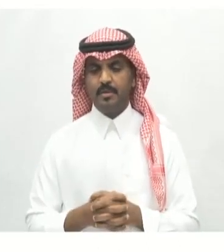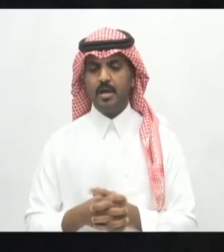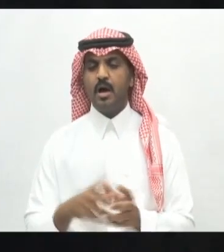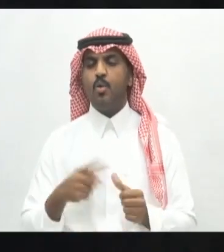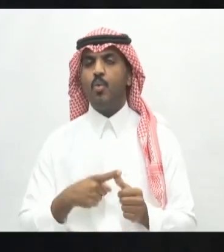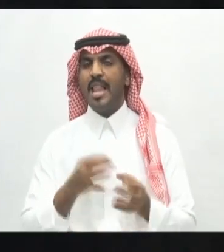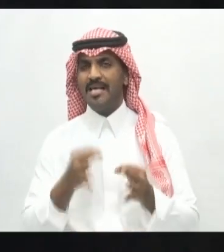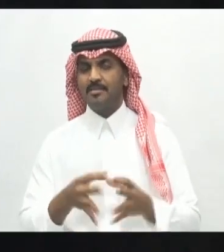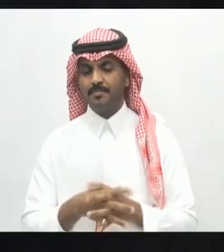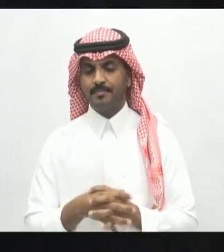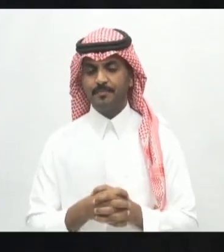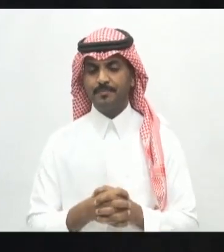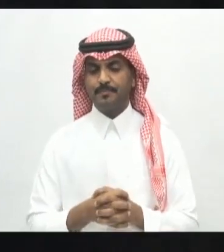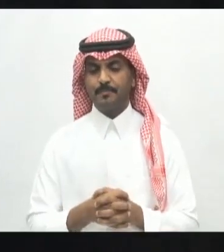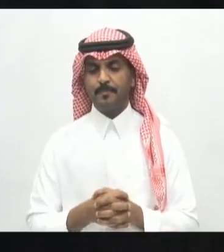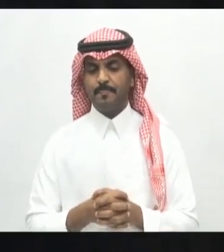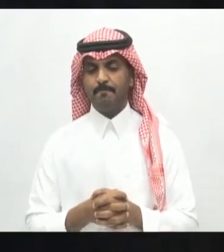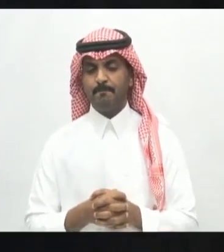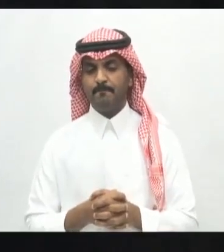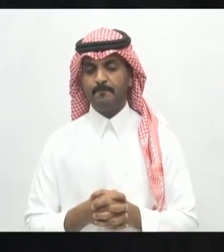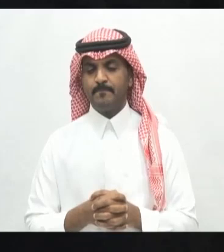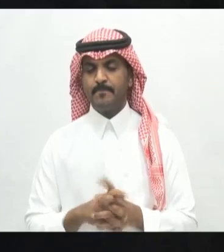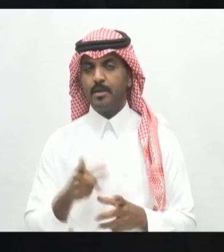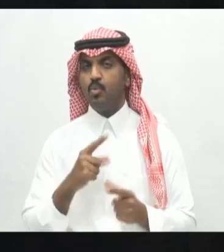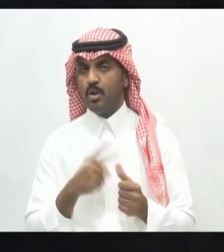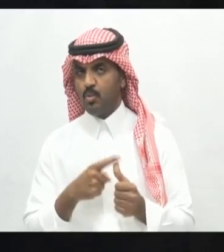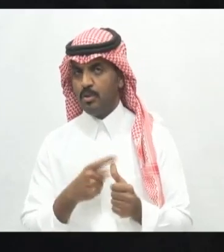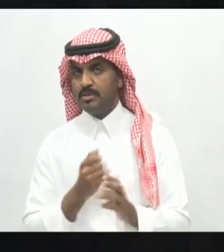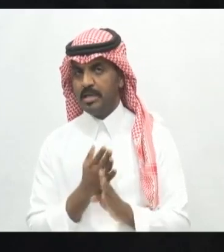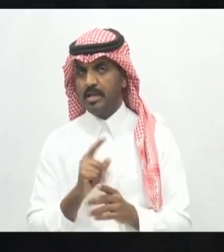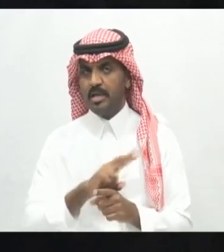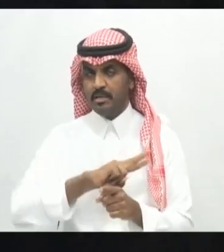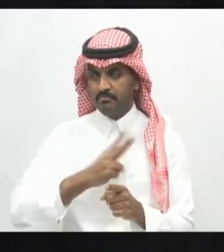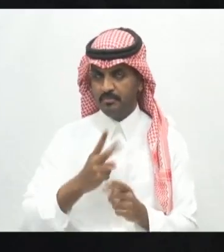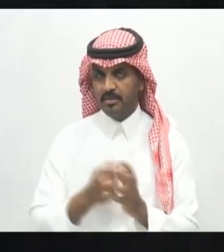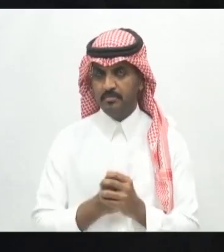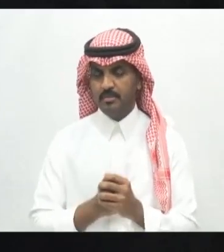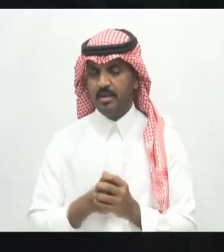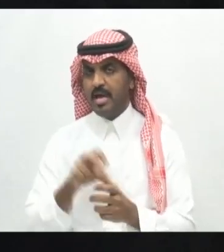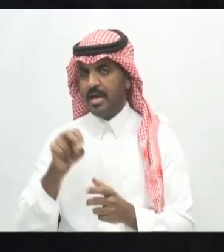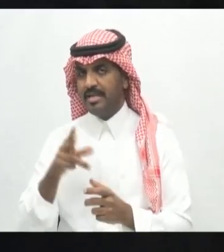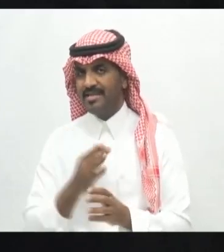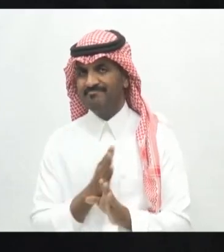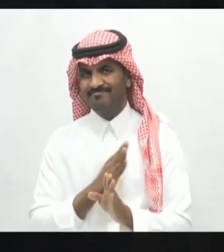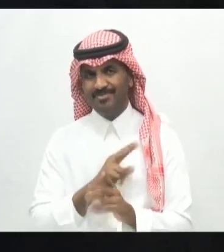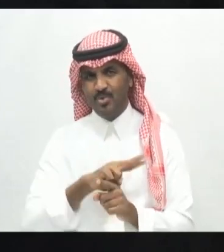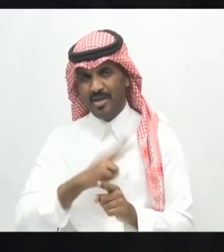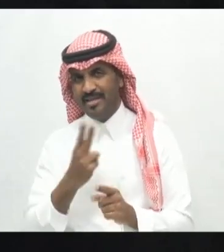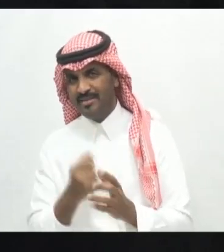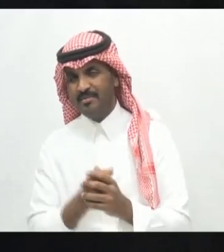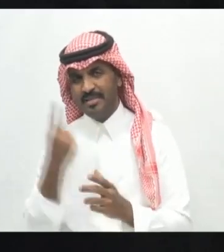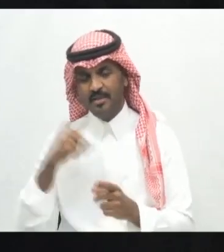الاصل في صيغه النهي انها للتحريم ما لم يكن قرينه صارفه من التحريم